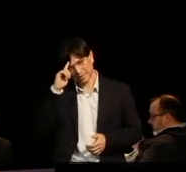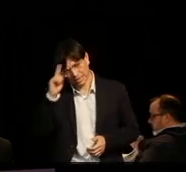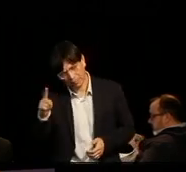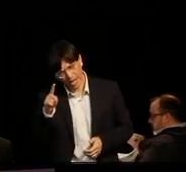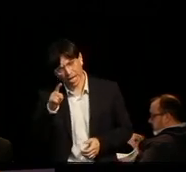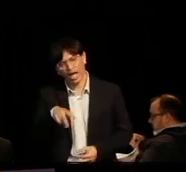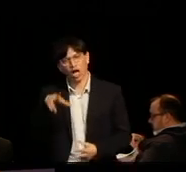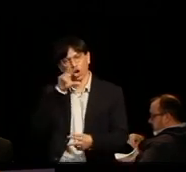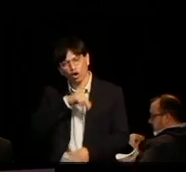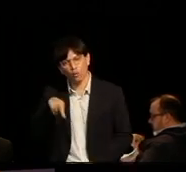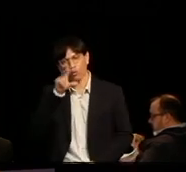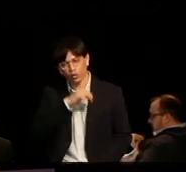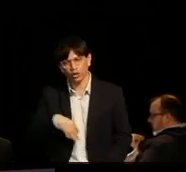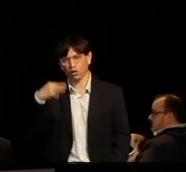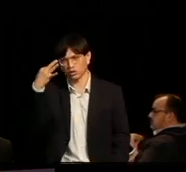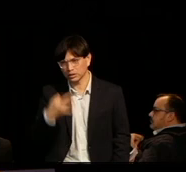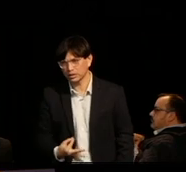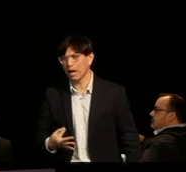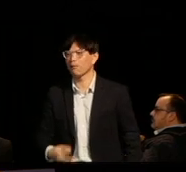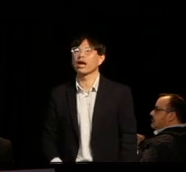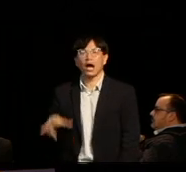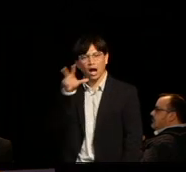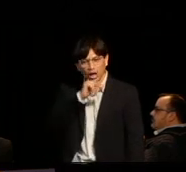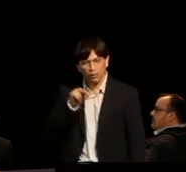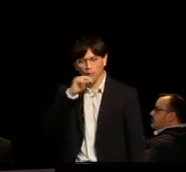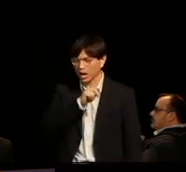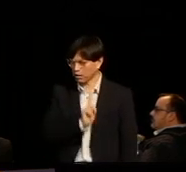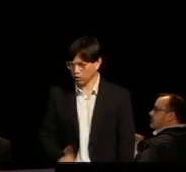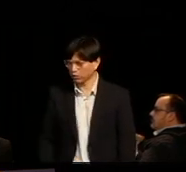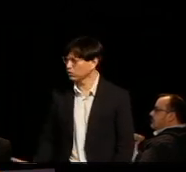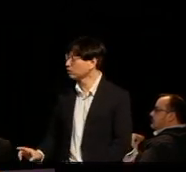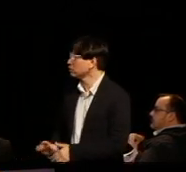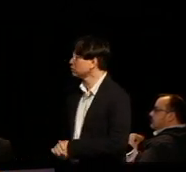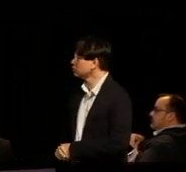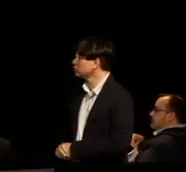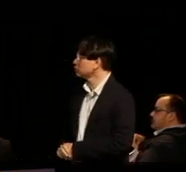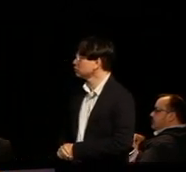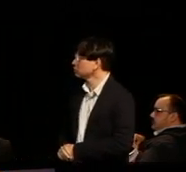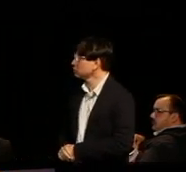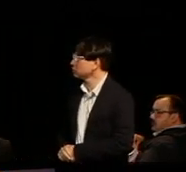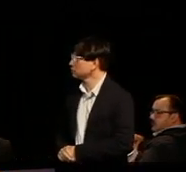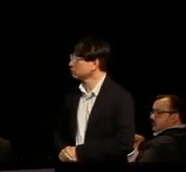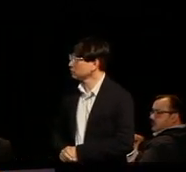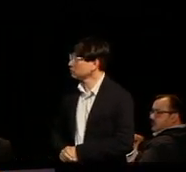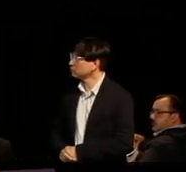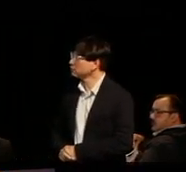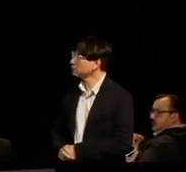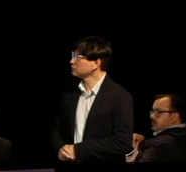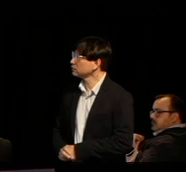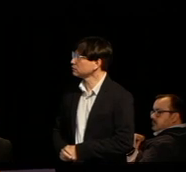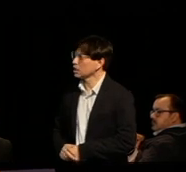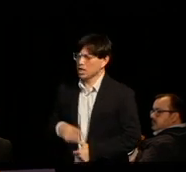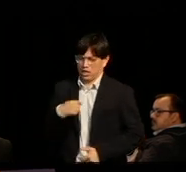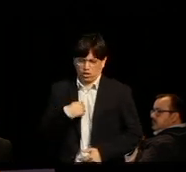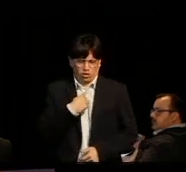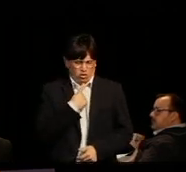comunicando sempre anche quando non parlo e che la comunicazione non verbale ha un peso gigantesco no E per cui se io ti